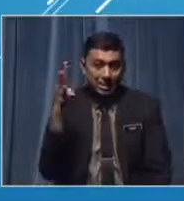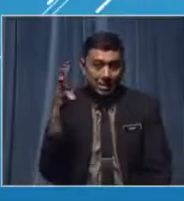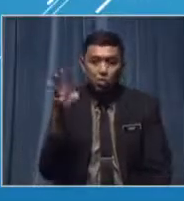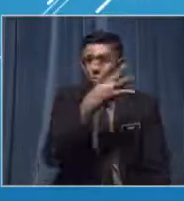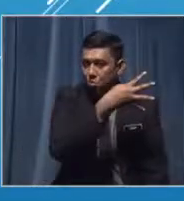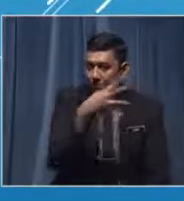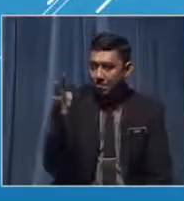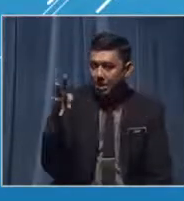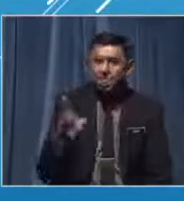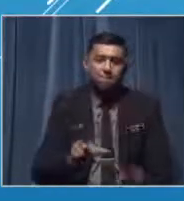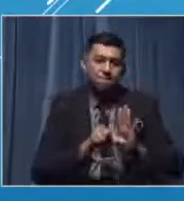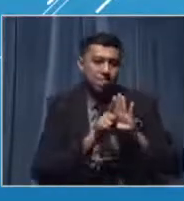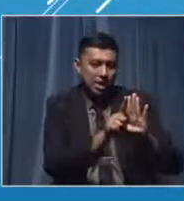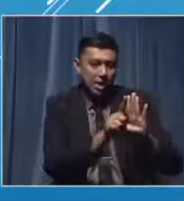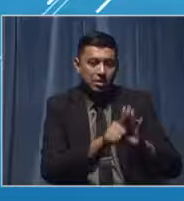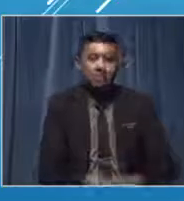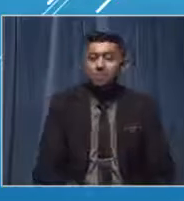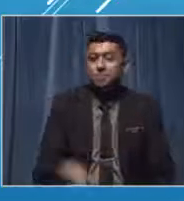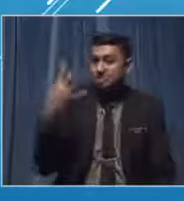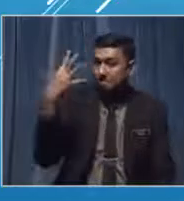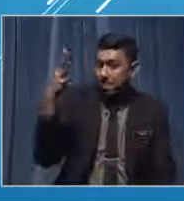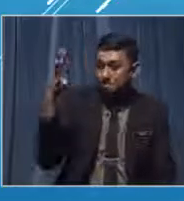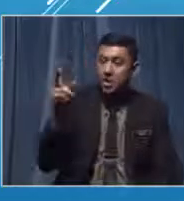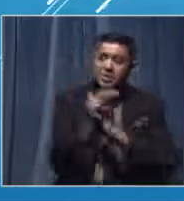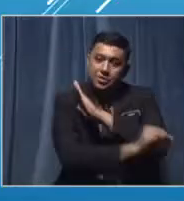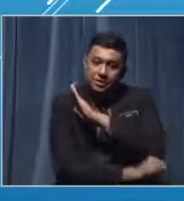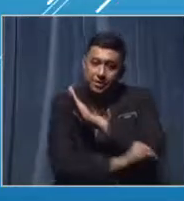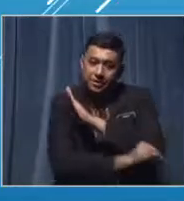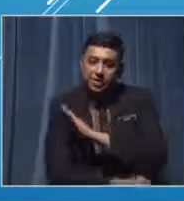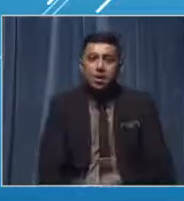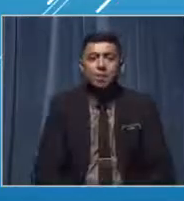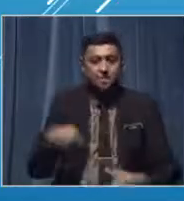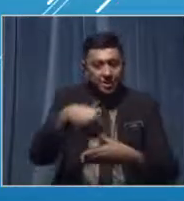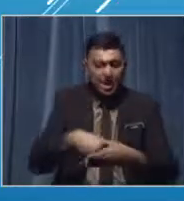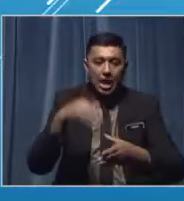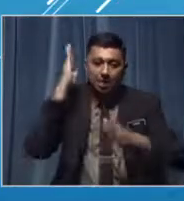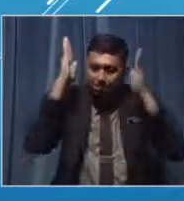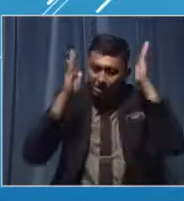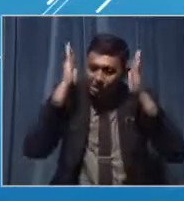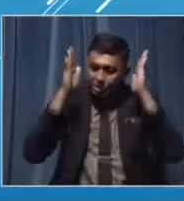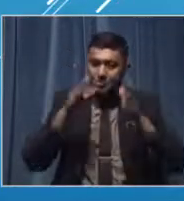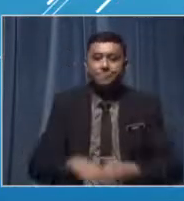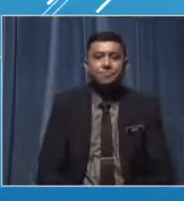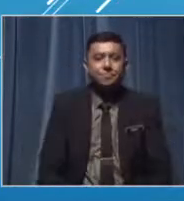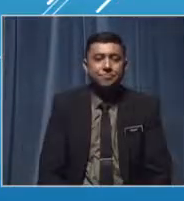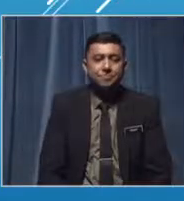14 jalur melambangkan 14 buah negeri dalam Malaysia.